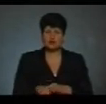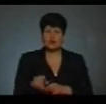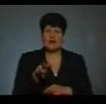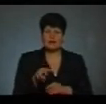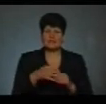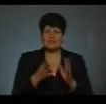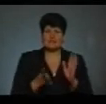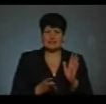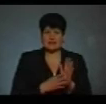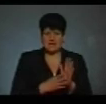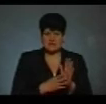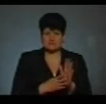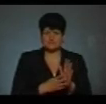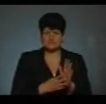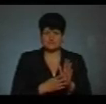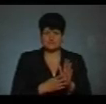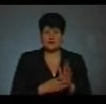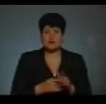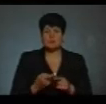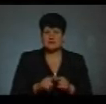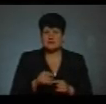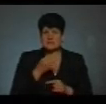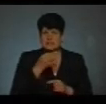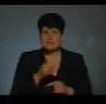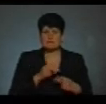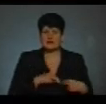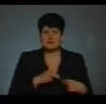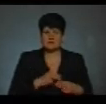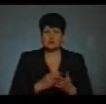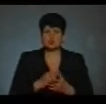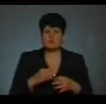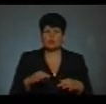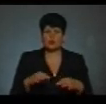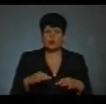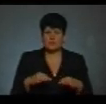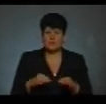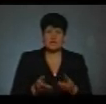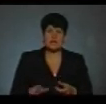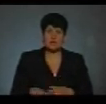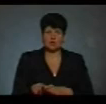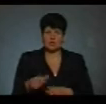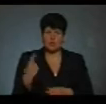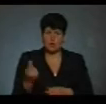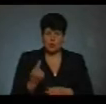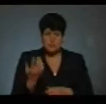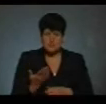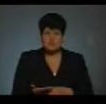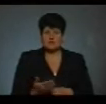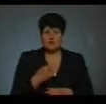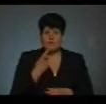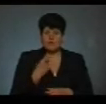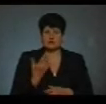М-19 Доманово-Коваль-Чернівці-Тереблече. Про це повідомила працівниця Служби автомобільних доріг в Тернопільській області Юлія Лебедюк. За її